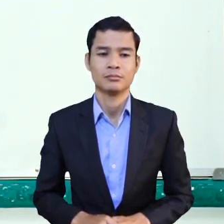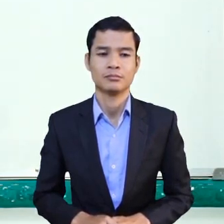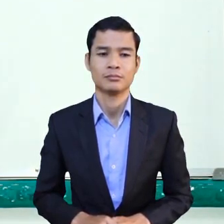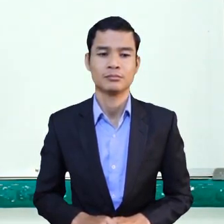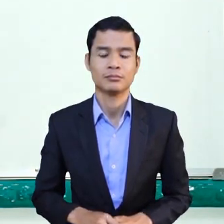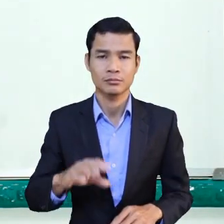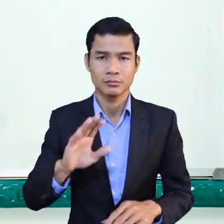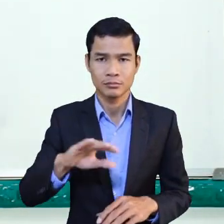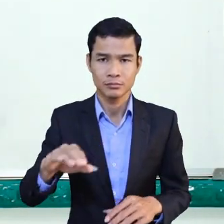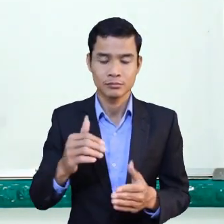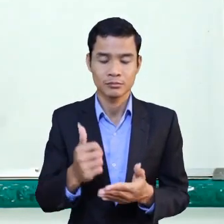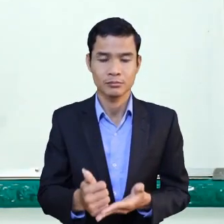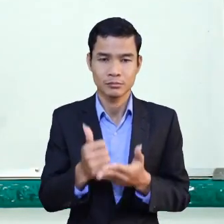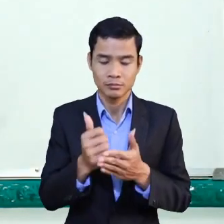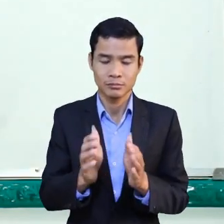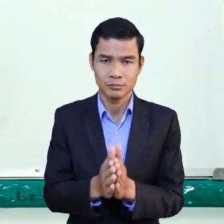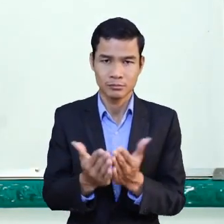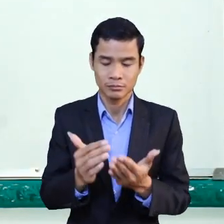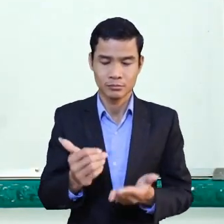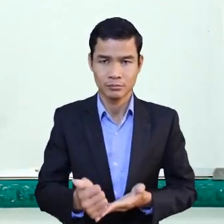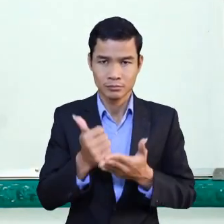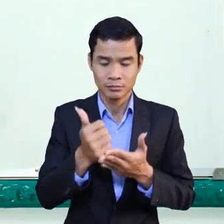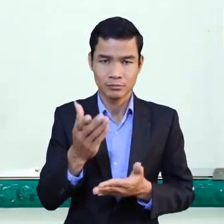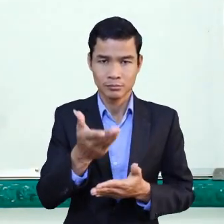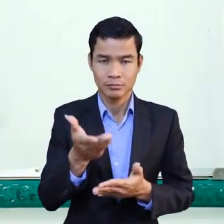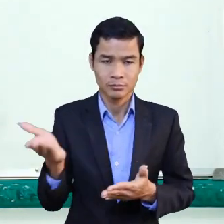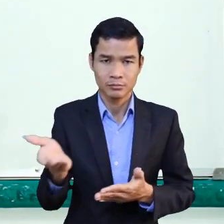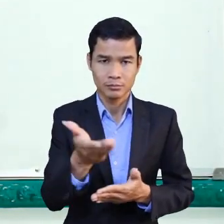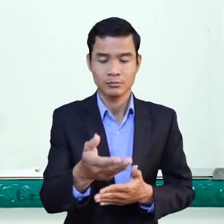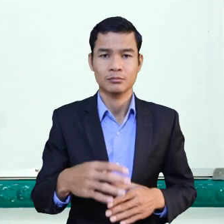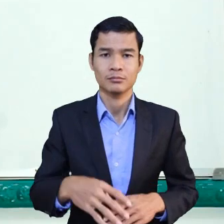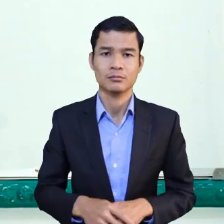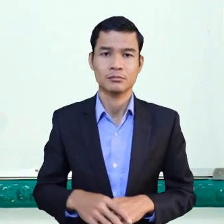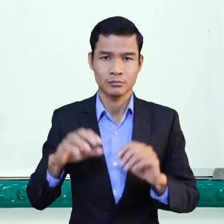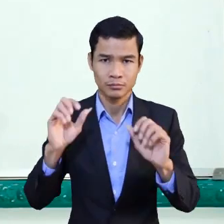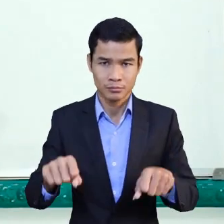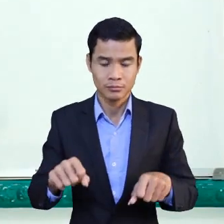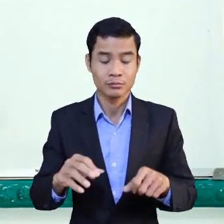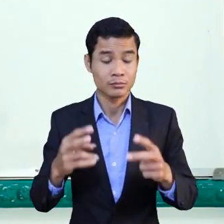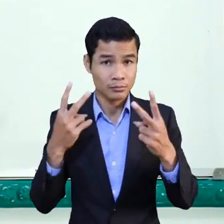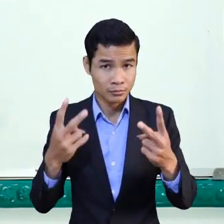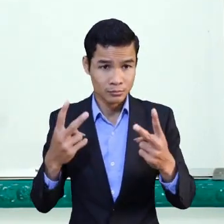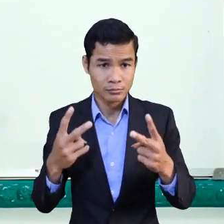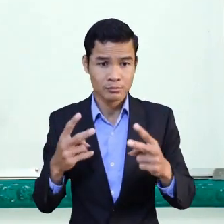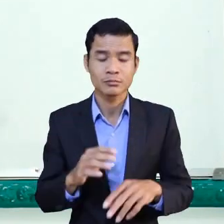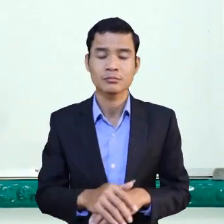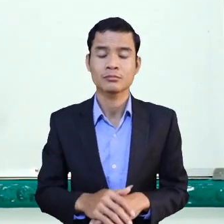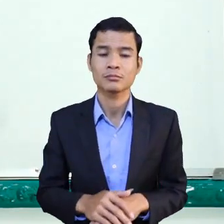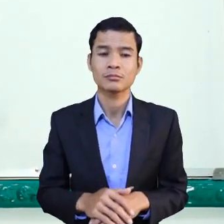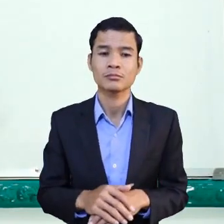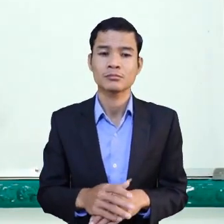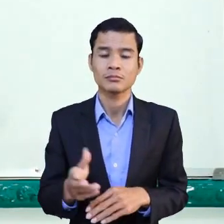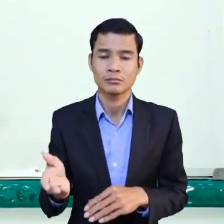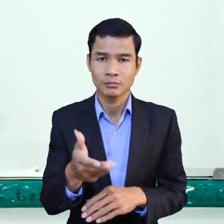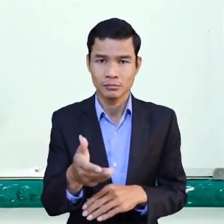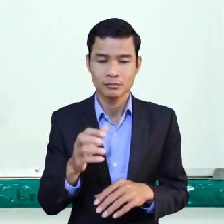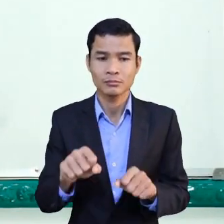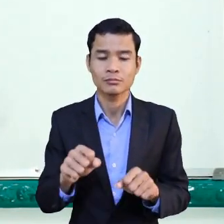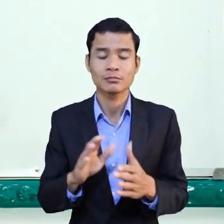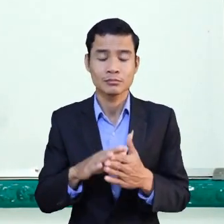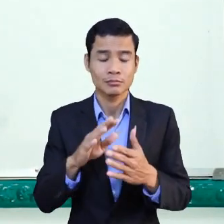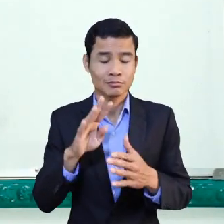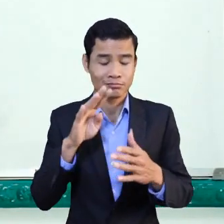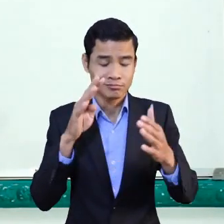ចាកូនលើកសិភៅជំនួយរបស់កូនឡើងចាកូនក៏លេខមើលតារាងរបស់យើងនៅខាងក្រោ